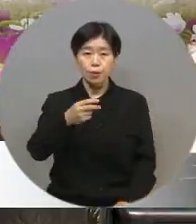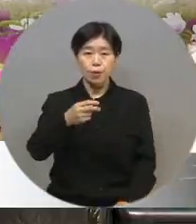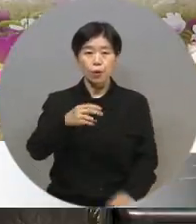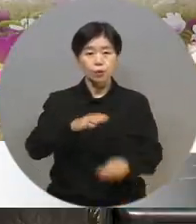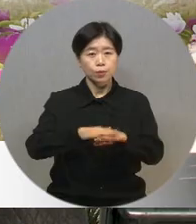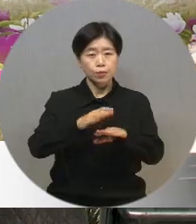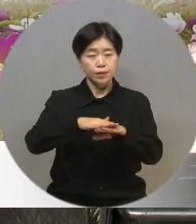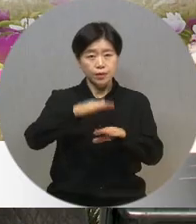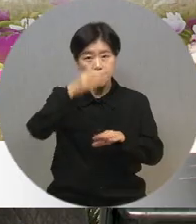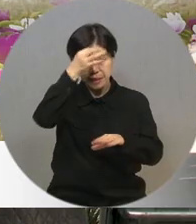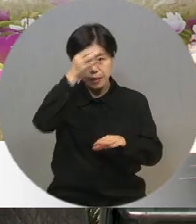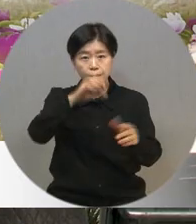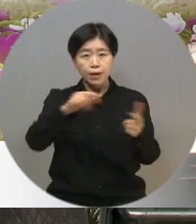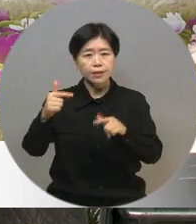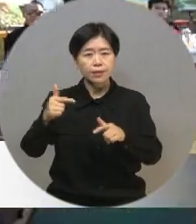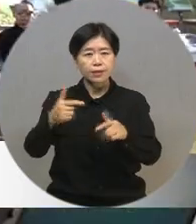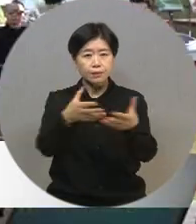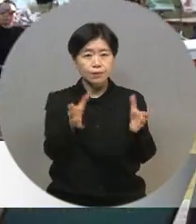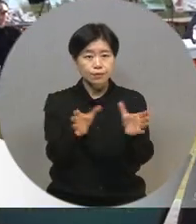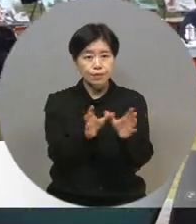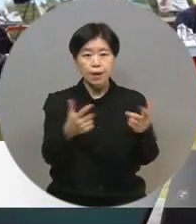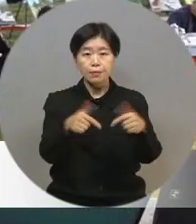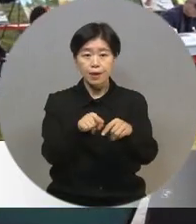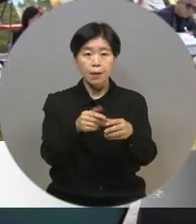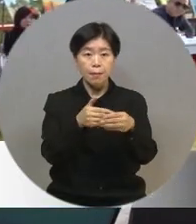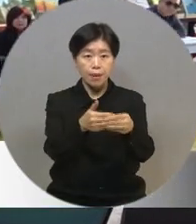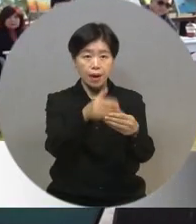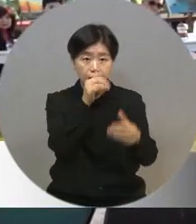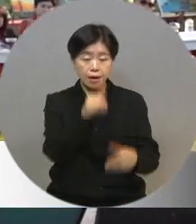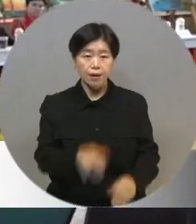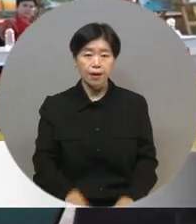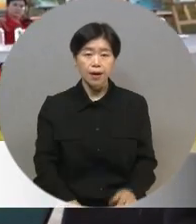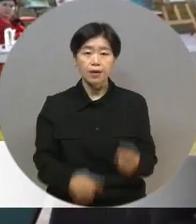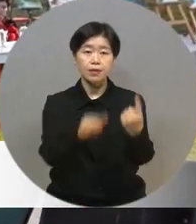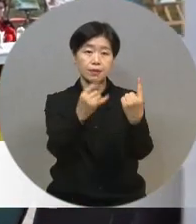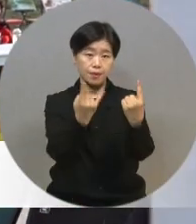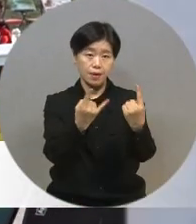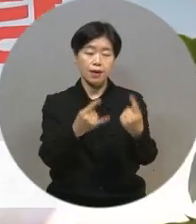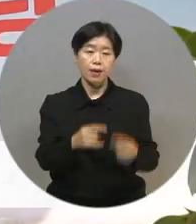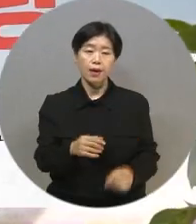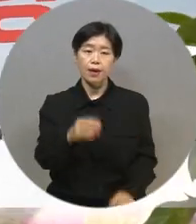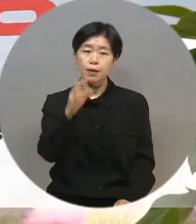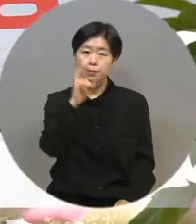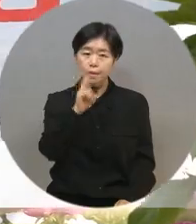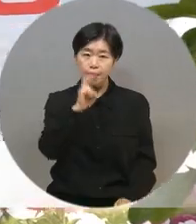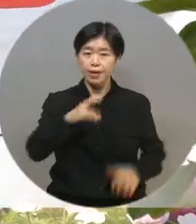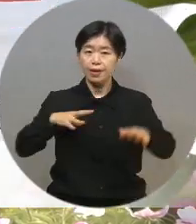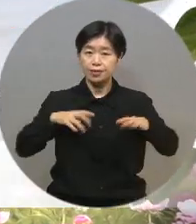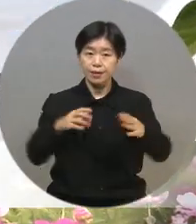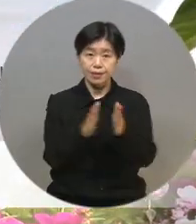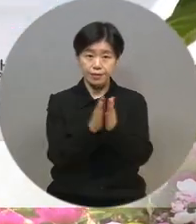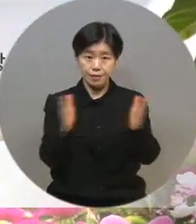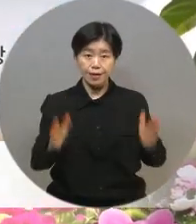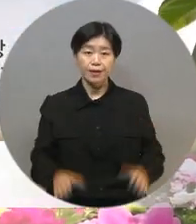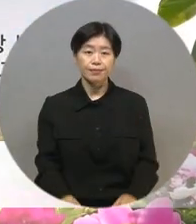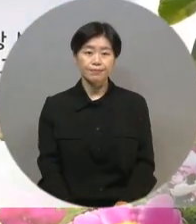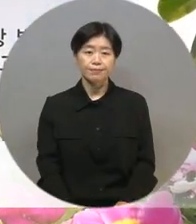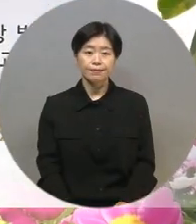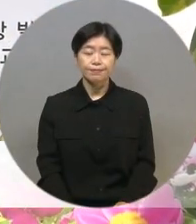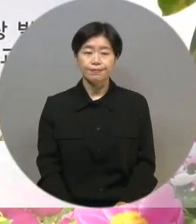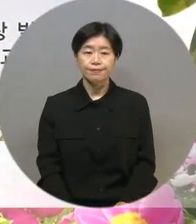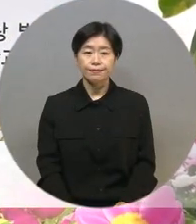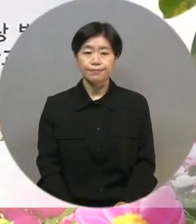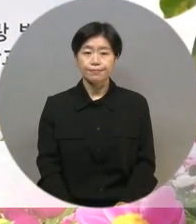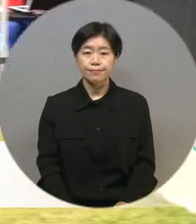솜씨문화예술협회 교육진흥원이 주관하는 제1회 정읍시 쌍화차 약초페스타 전국 노래자랑이 감곡면 조선장금이